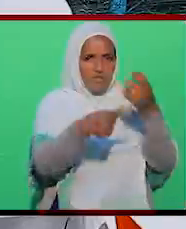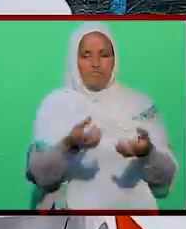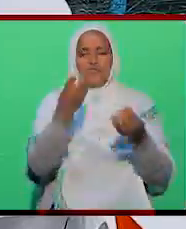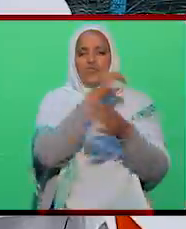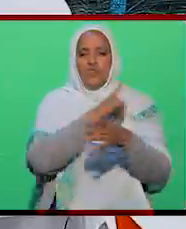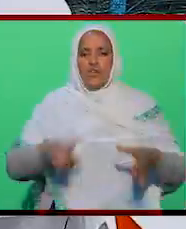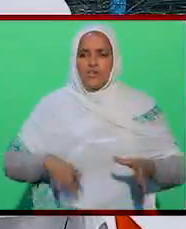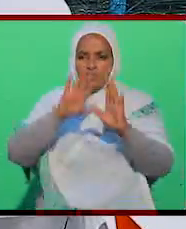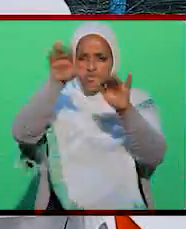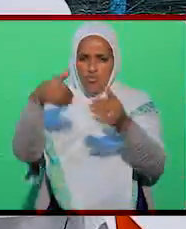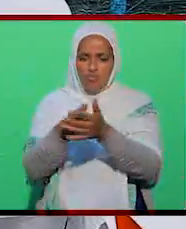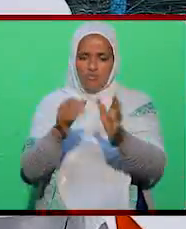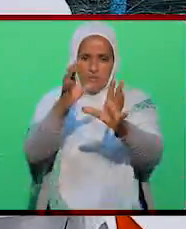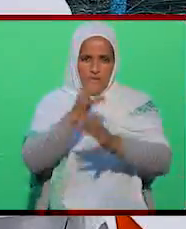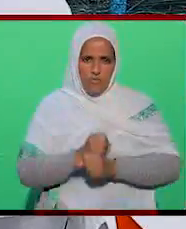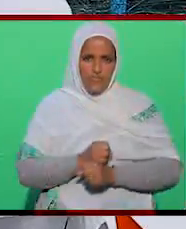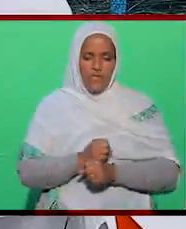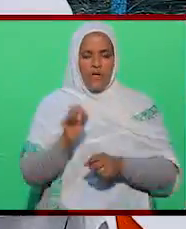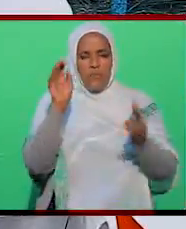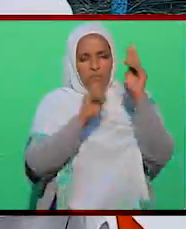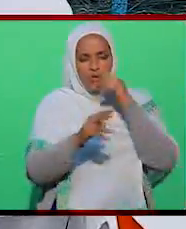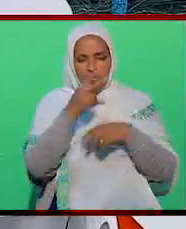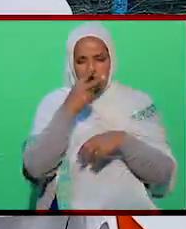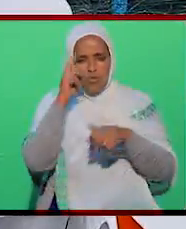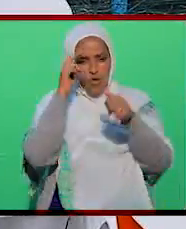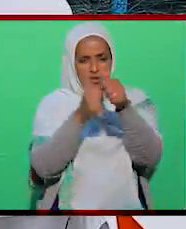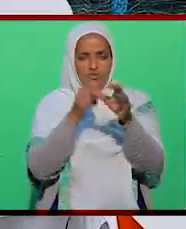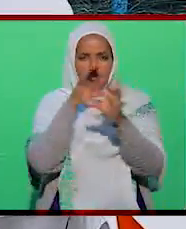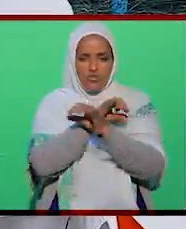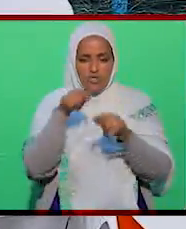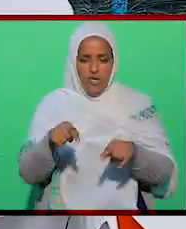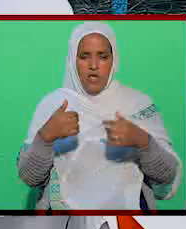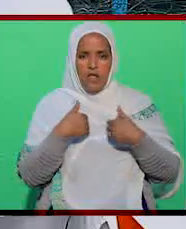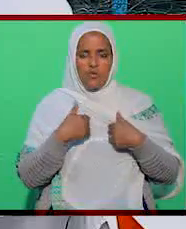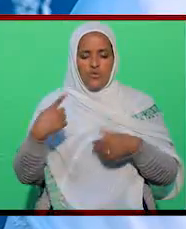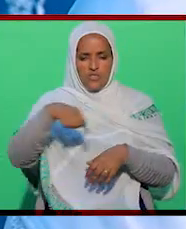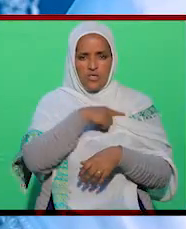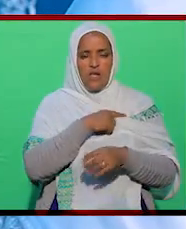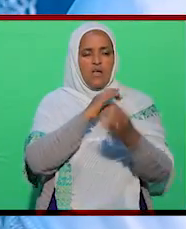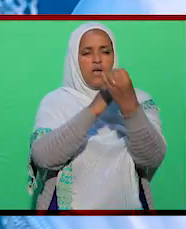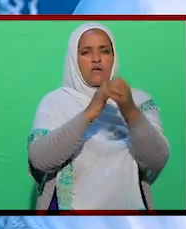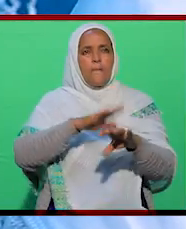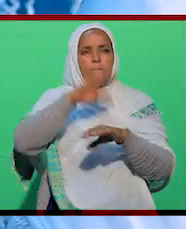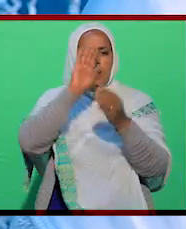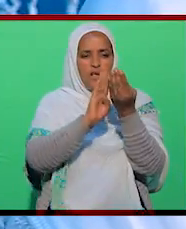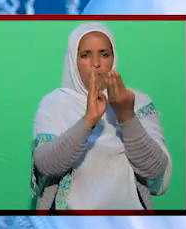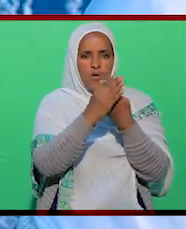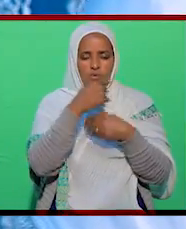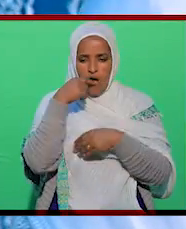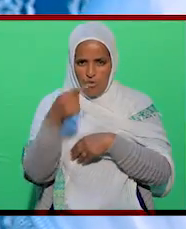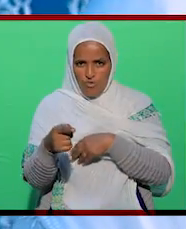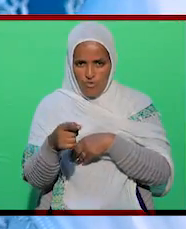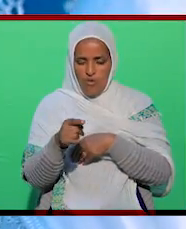በጣም ምዕመናኑ ተቀበሉን ይሆንና አንድ አባት እንደው መከራውን ሐዋርያት ጨርሰውት ዛሬ ያለነውን እኛን እንደው ያላቅማችን ይንከባከቡናል